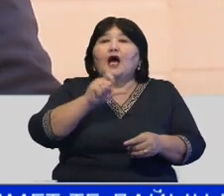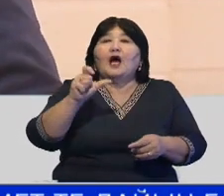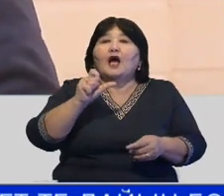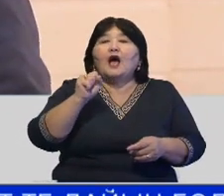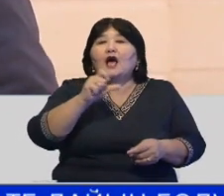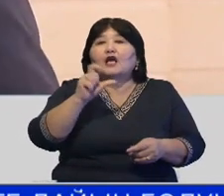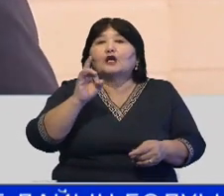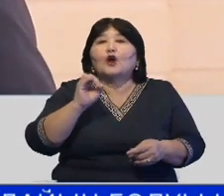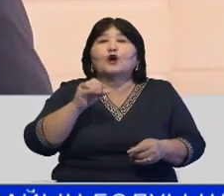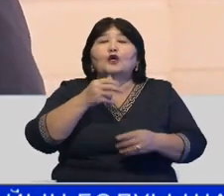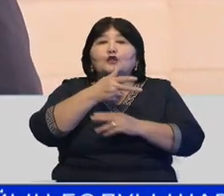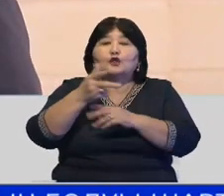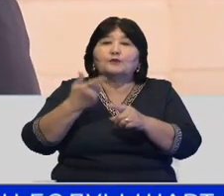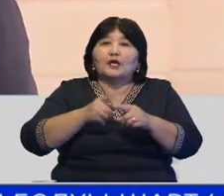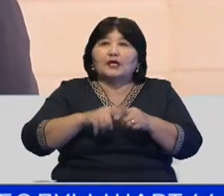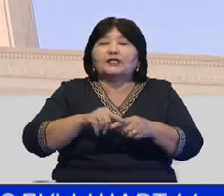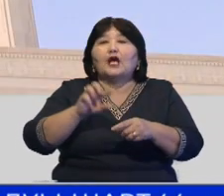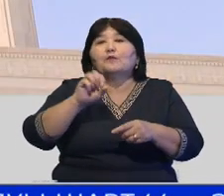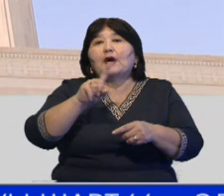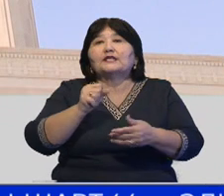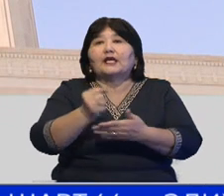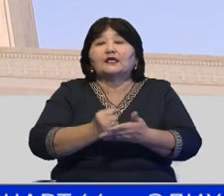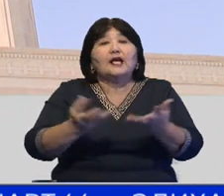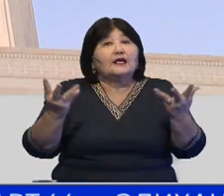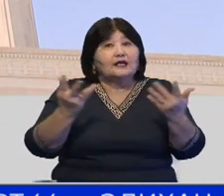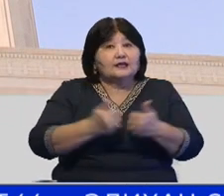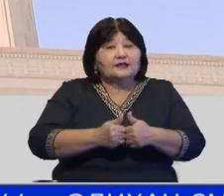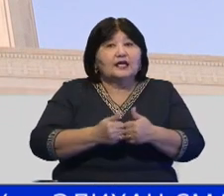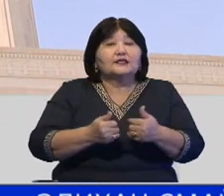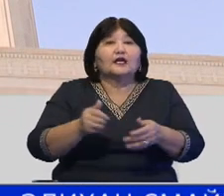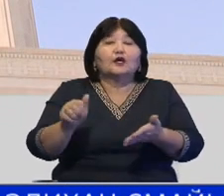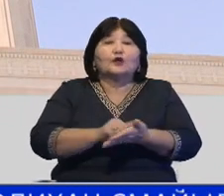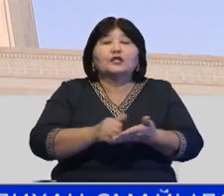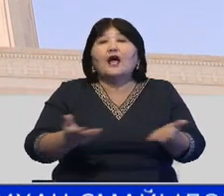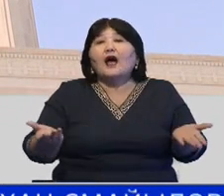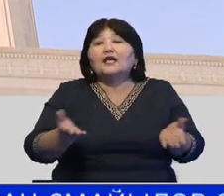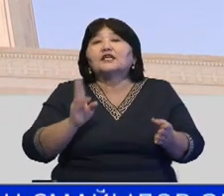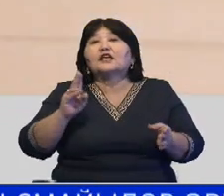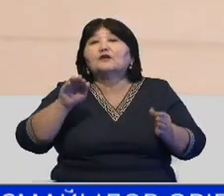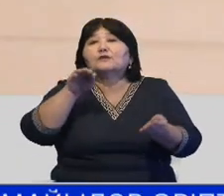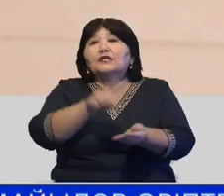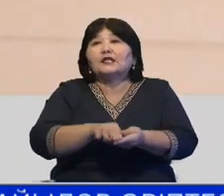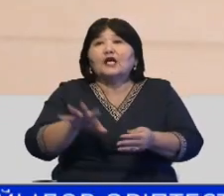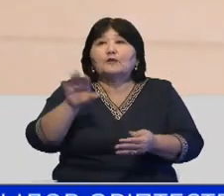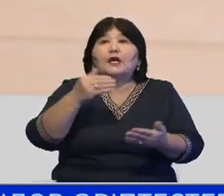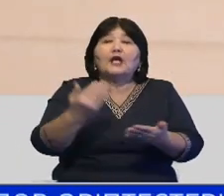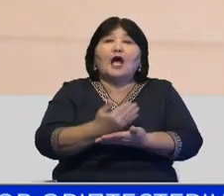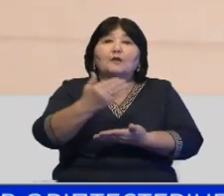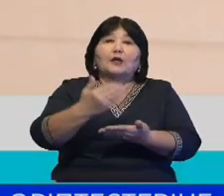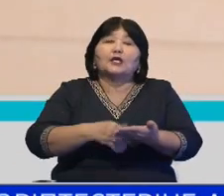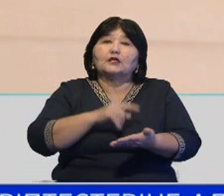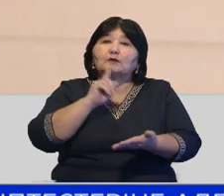арқылы платформаға, жаңағы базаға қалыптасады. Статистика, есеп қысап, қай жерде кім жатқан барлығы ақпарат болу